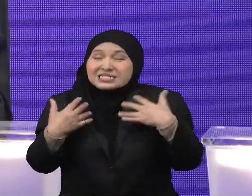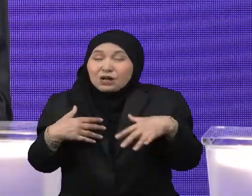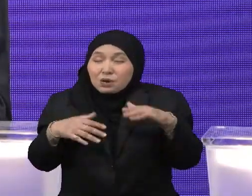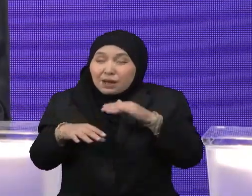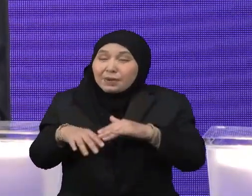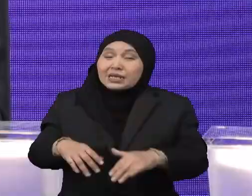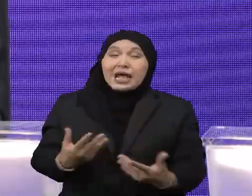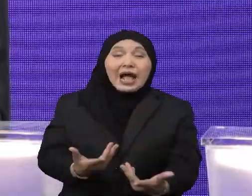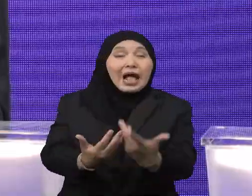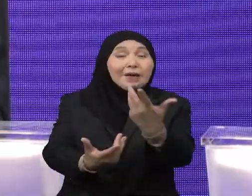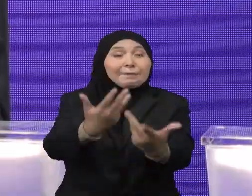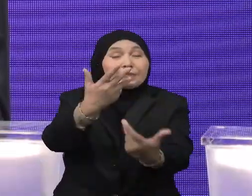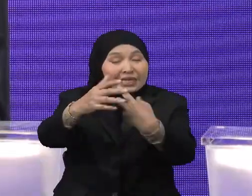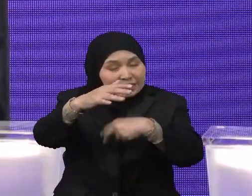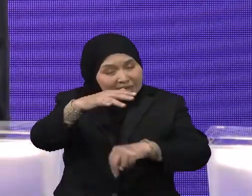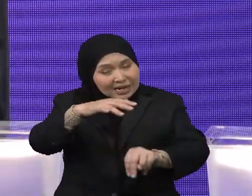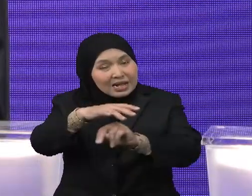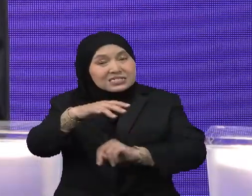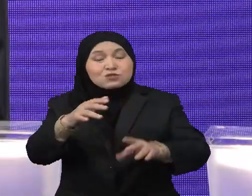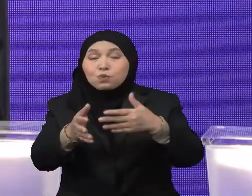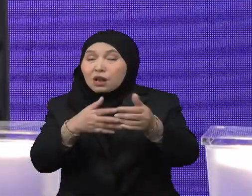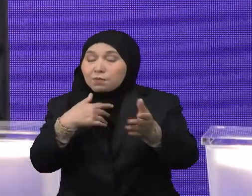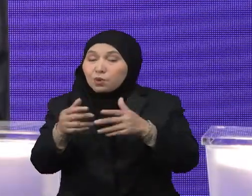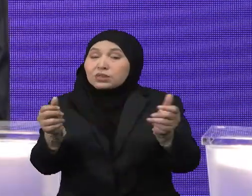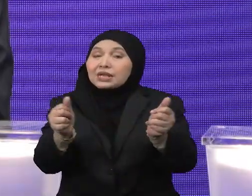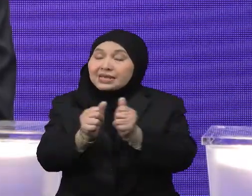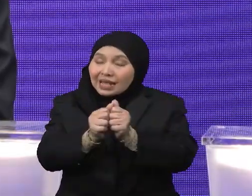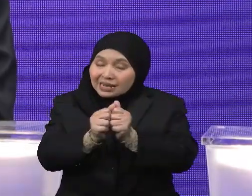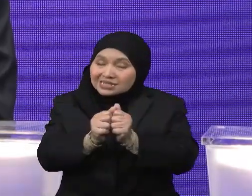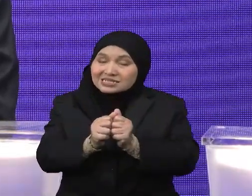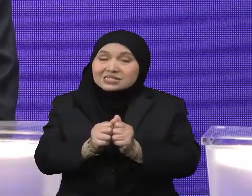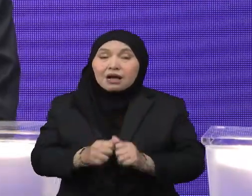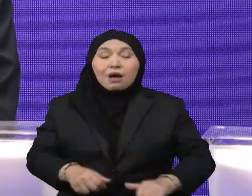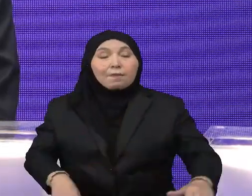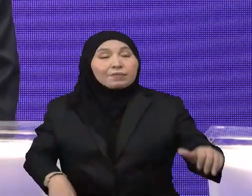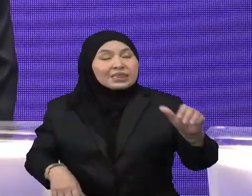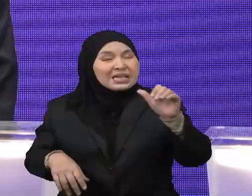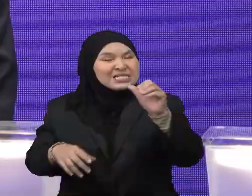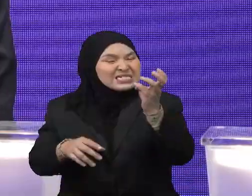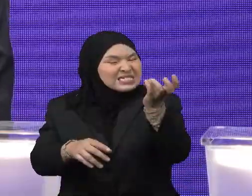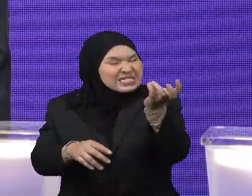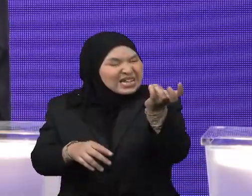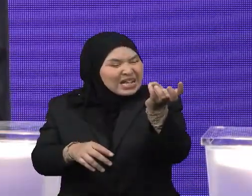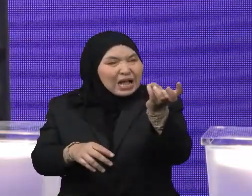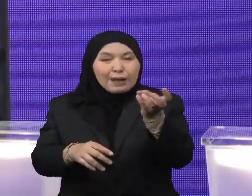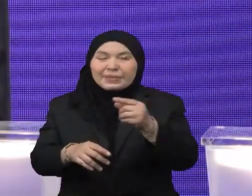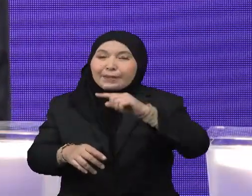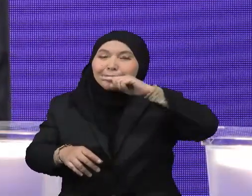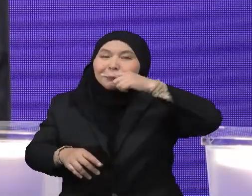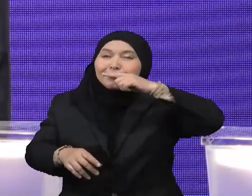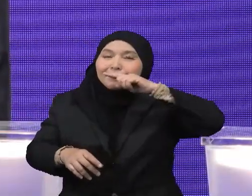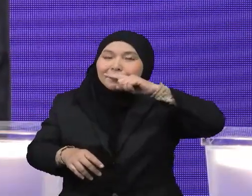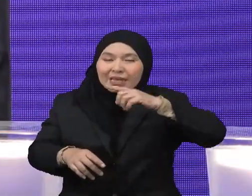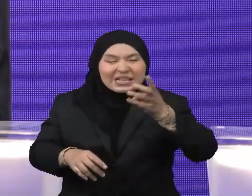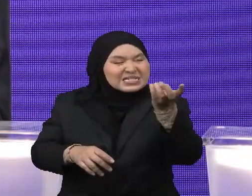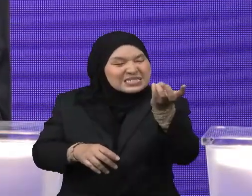kepada api neraka walaupun dengan setengah gila dengan setengah biji Tamar awalnya dengan